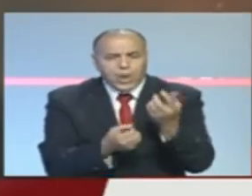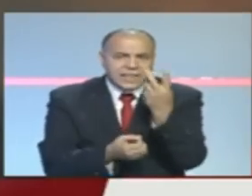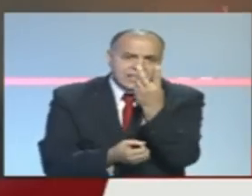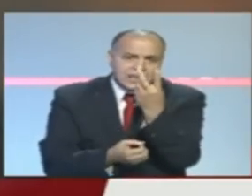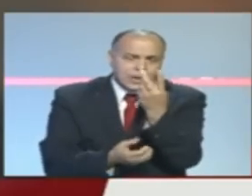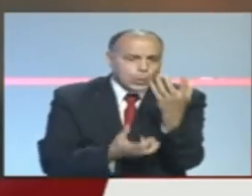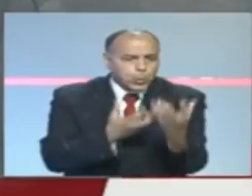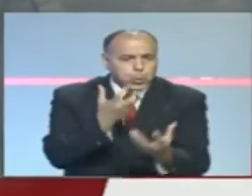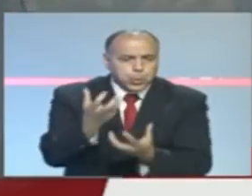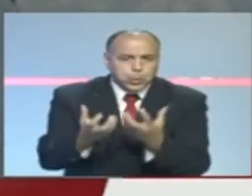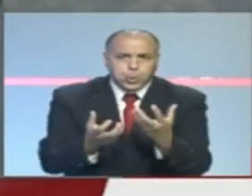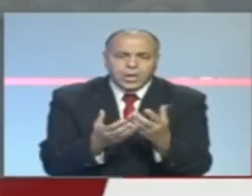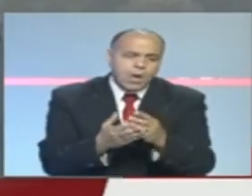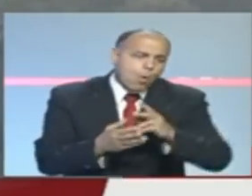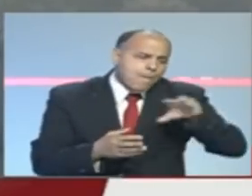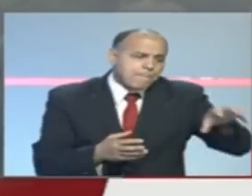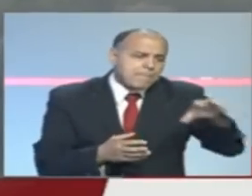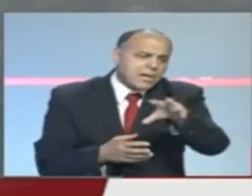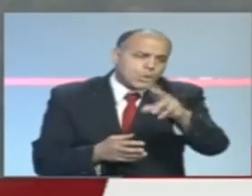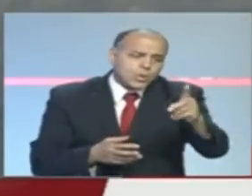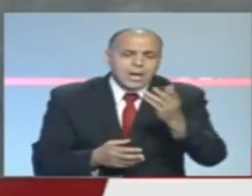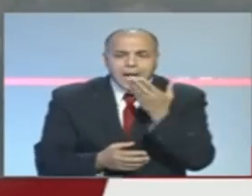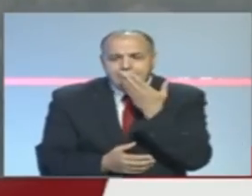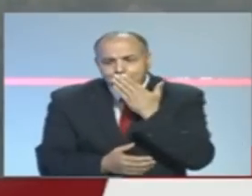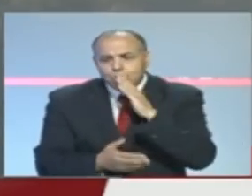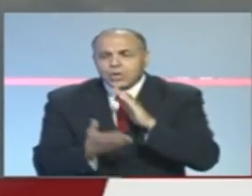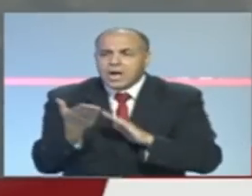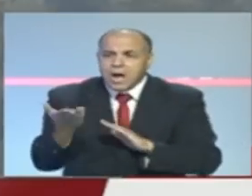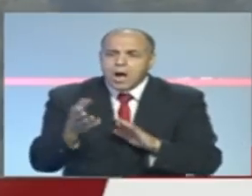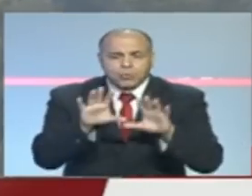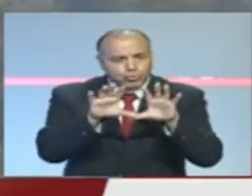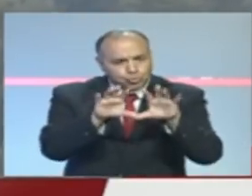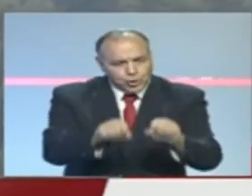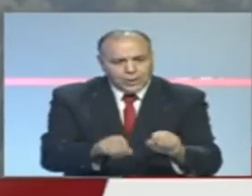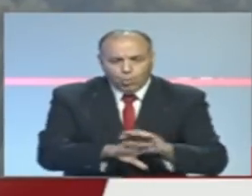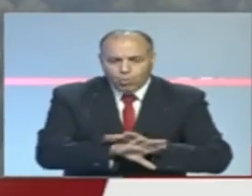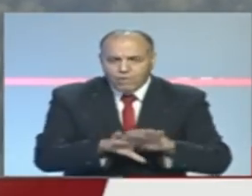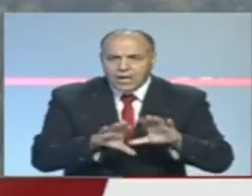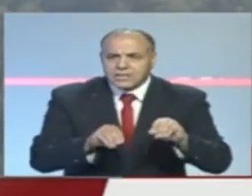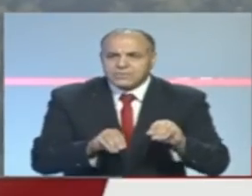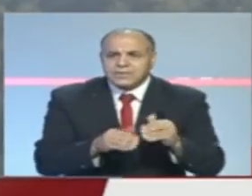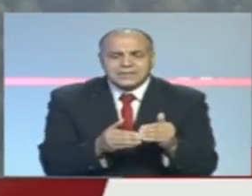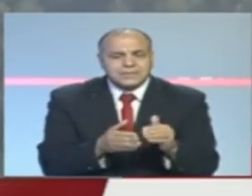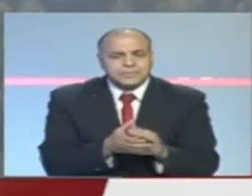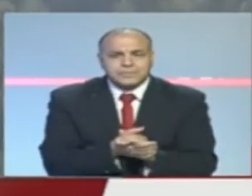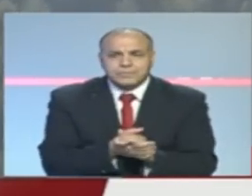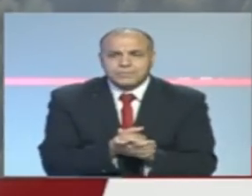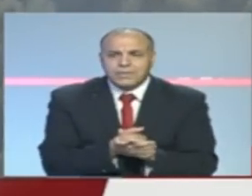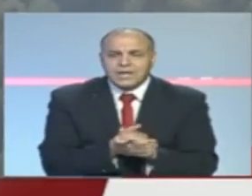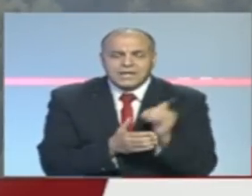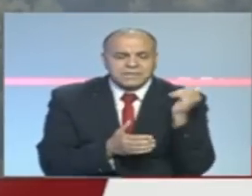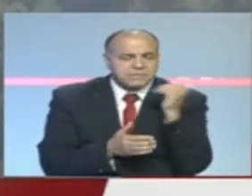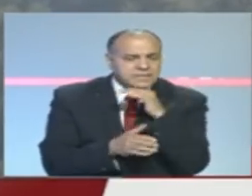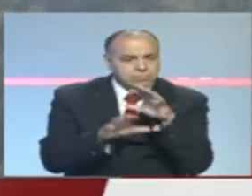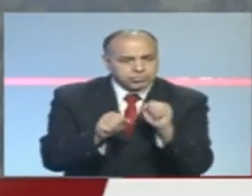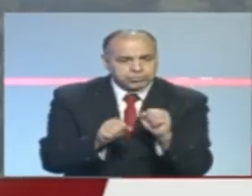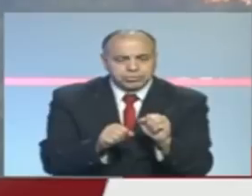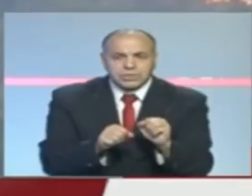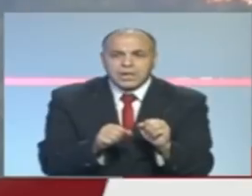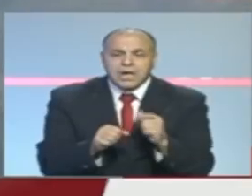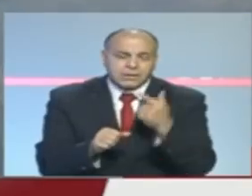اه مناطق اخرى ولكن الحمد لله تم السيطره عليها بعد اكتشافها اه حين يا